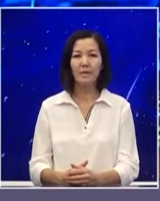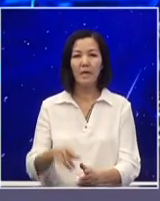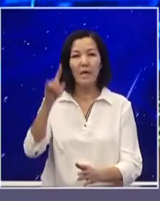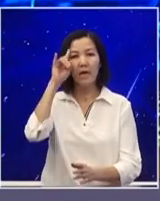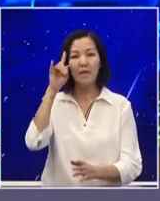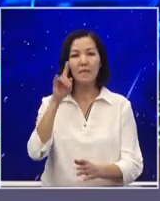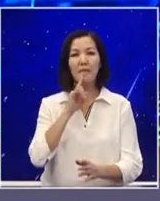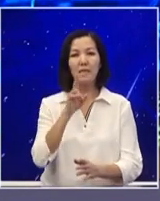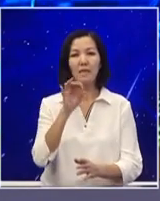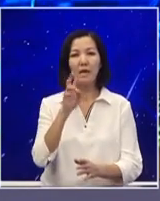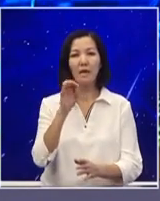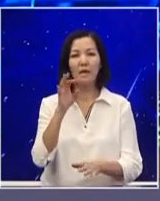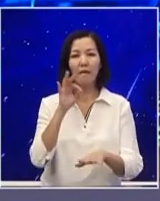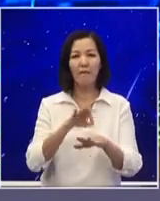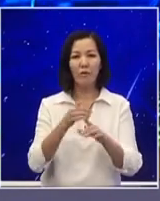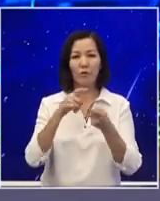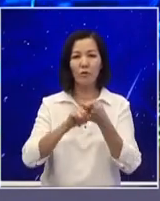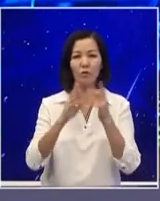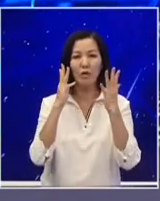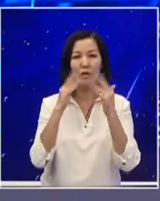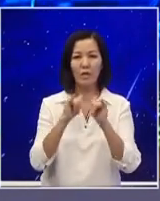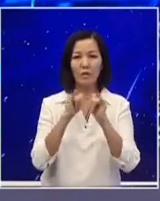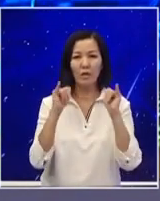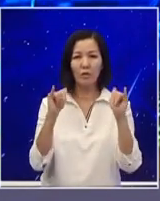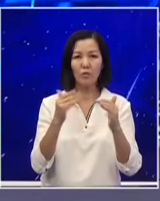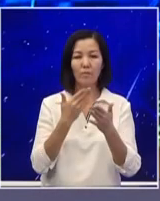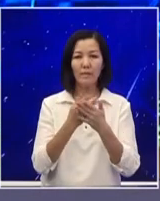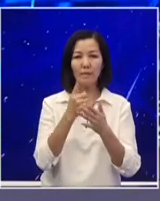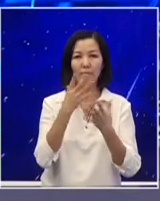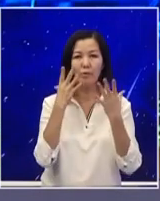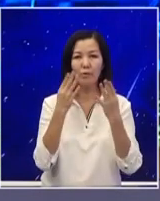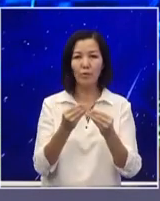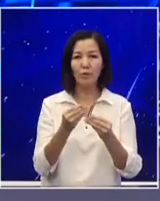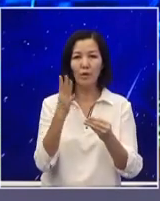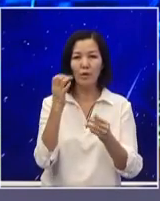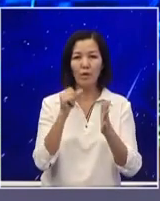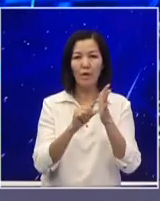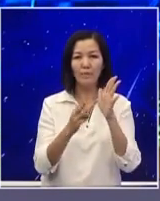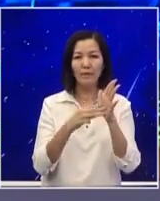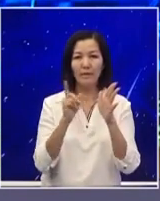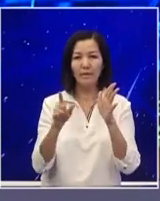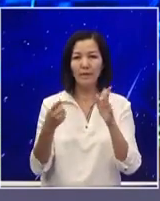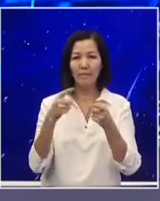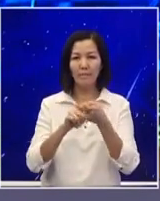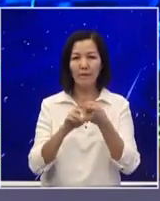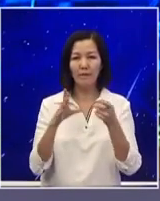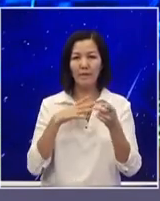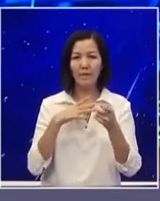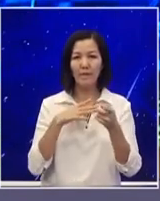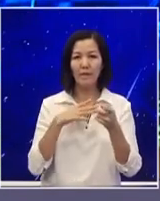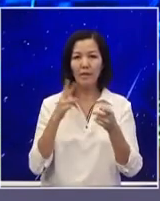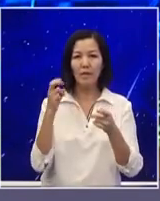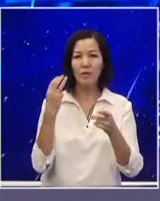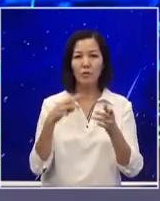Елімізде коронавирус жұқтырғандар қатары күннен күнге артуда. Мәселен, бір тәуліктің өзінде 568 адамнан тәжді індет